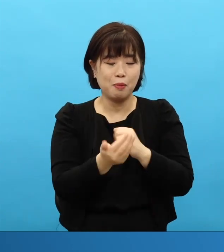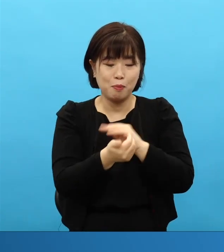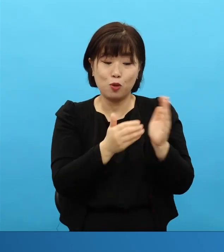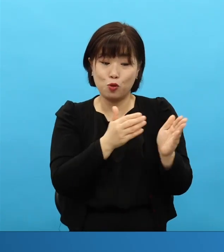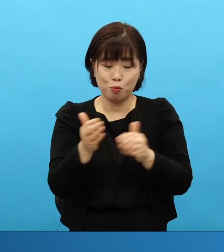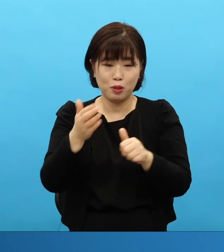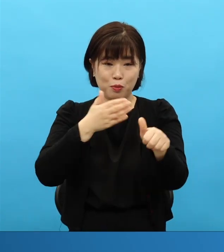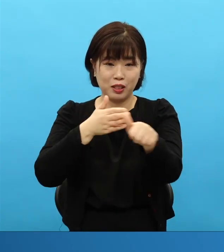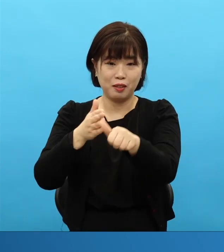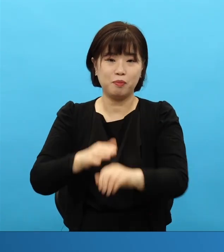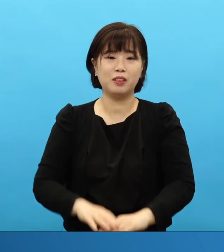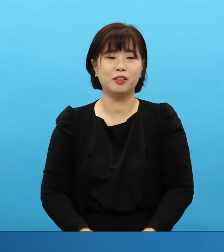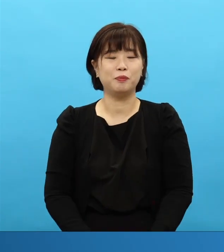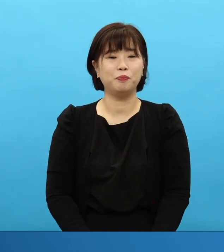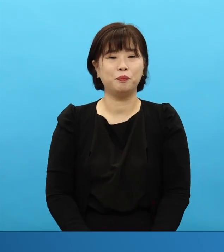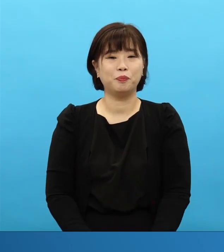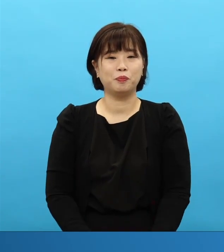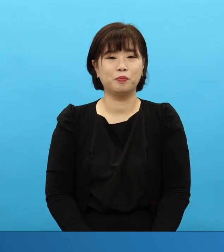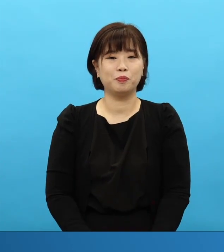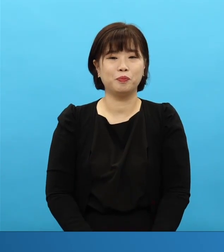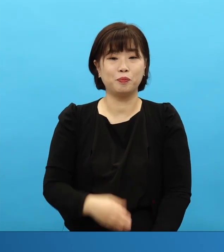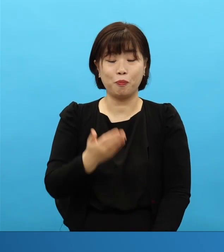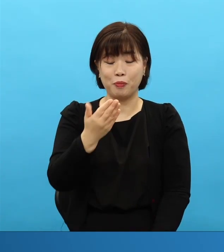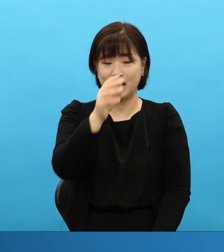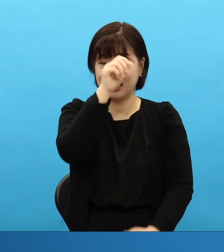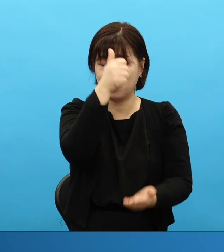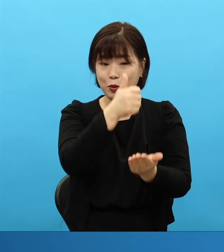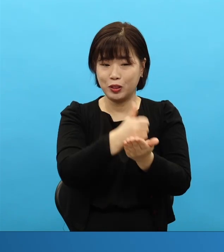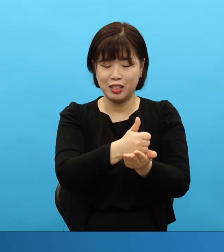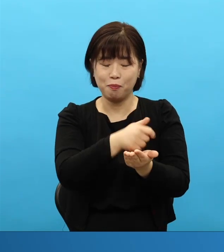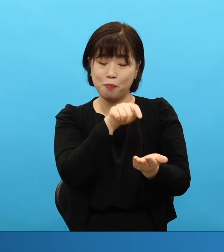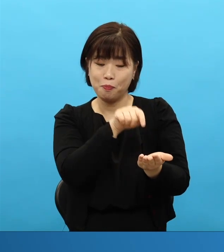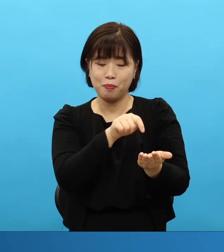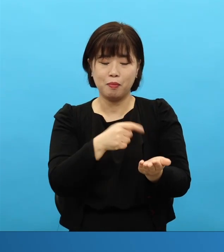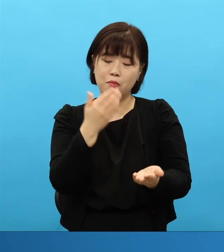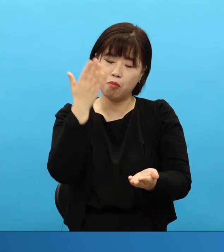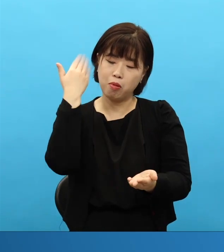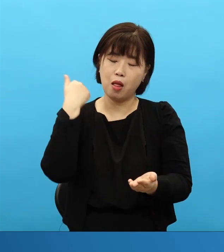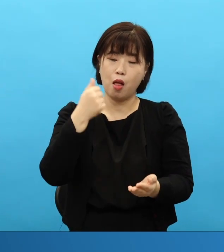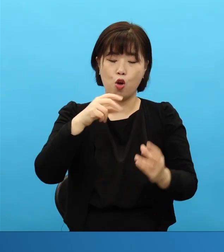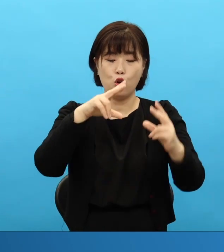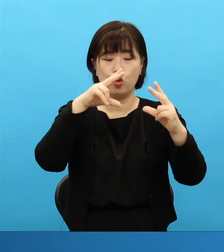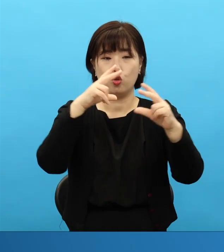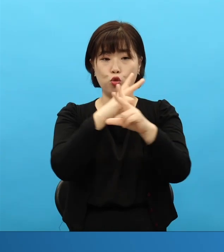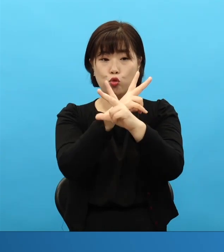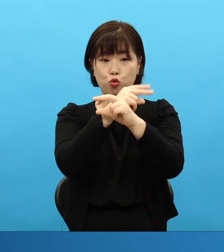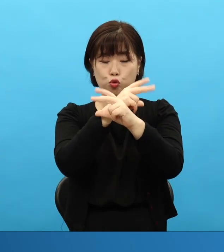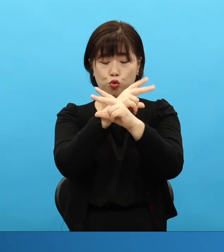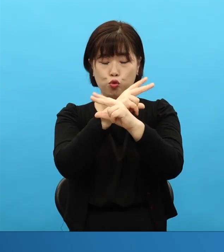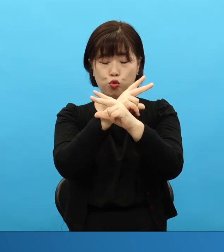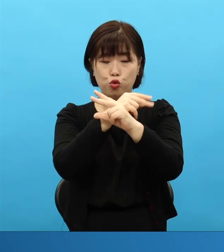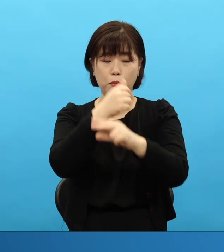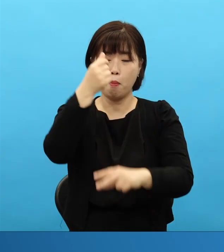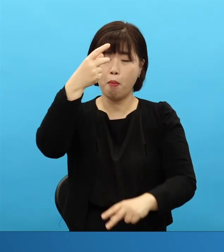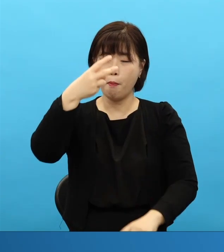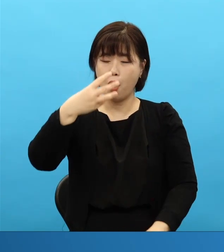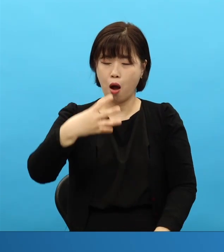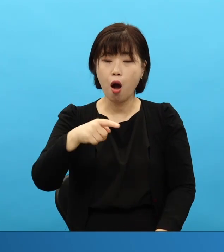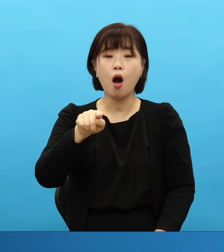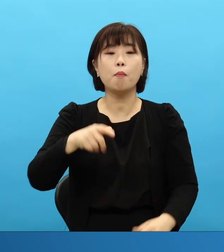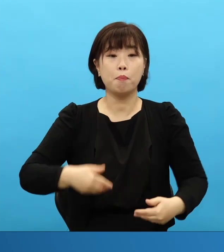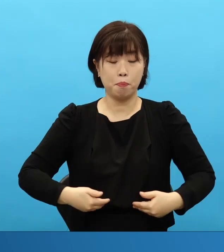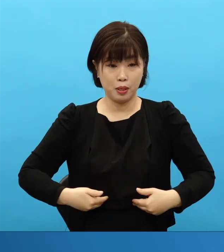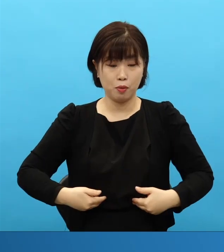망대로 세워지시기 전에 몇 번의 주음을 진행했었는데요. 기능이 중요하다 이런 말씀 아닙니다. 정말 기도